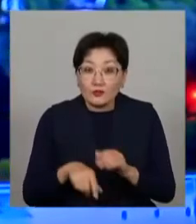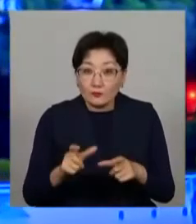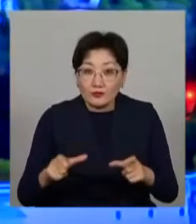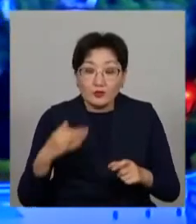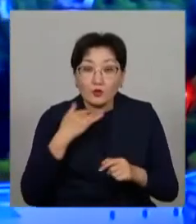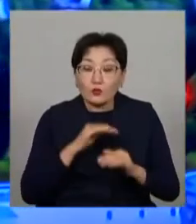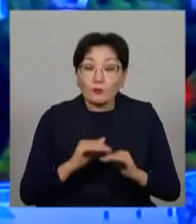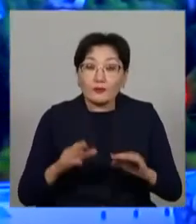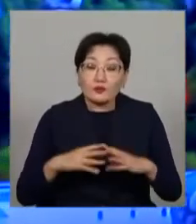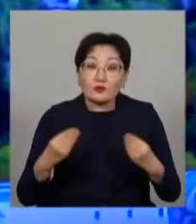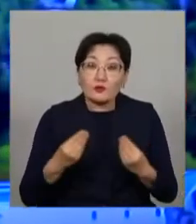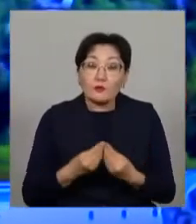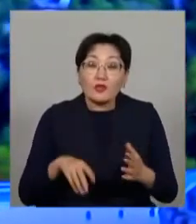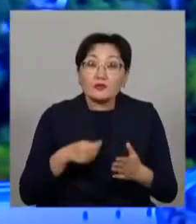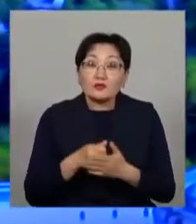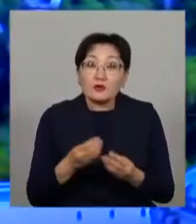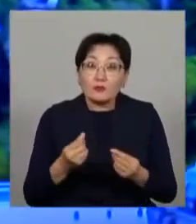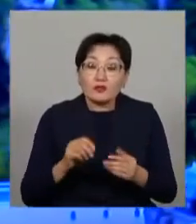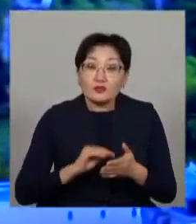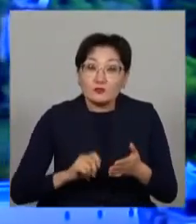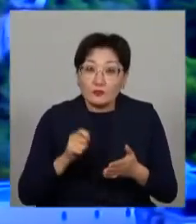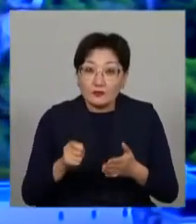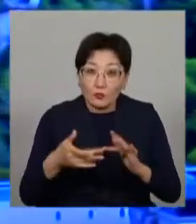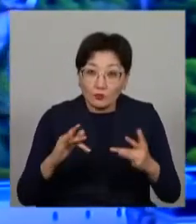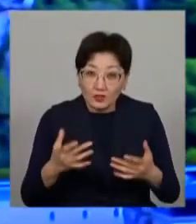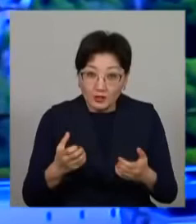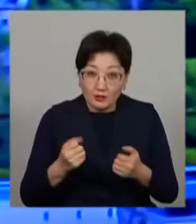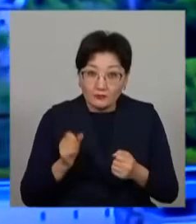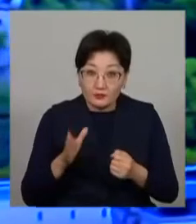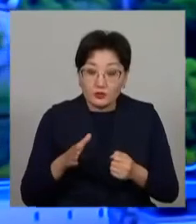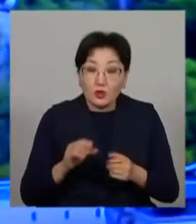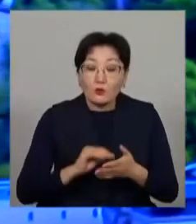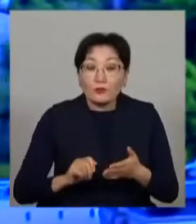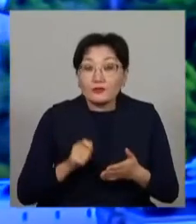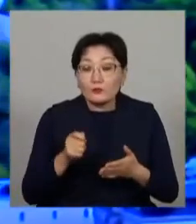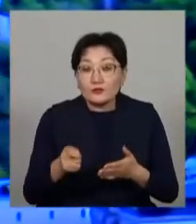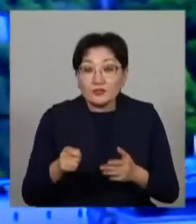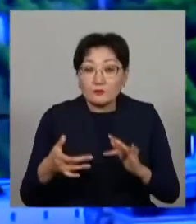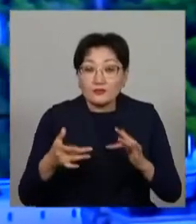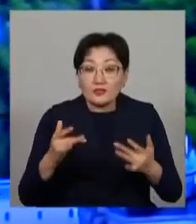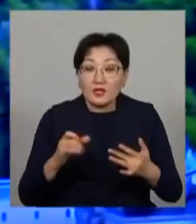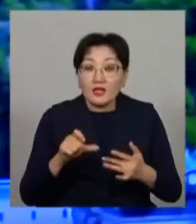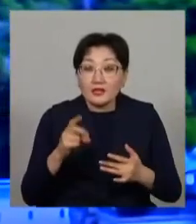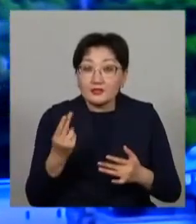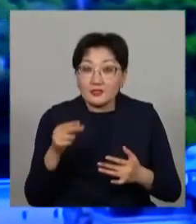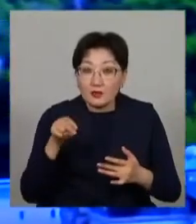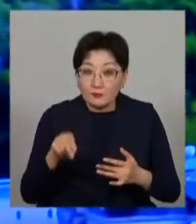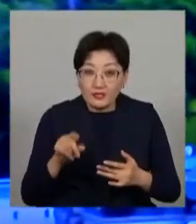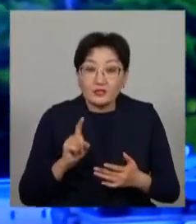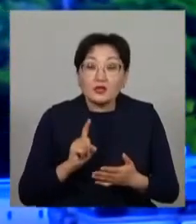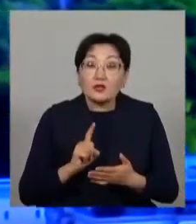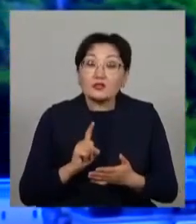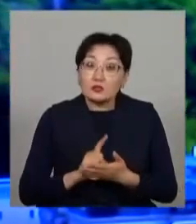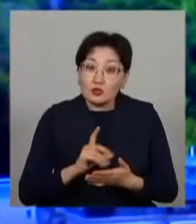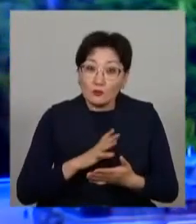көпбалалы отбасыларға берілетін ақшалай төлем өтініштері онлайн қабылданады. Ол үшін өтініш берушілердің электрондық цифрлық қолтаңбасы болса